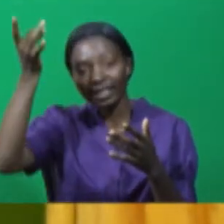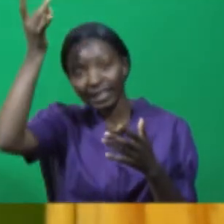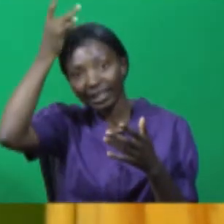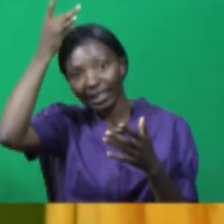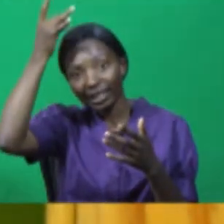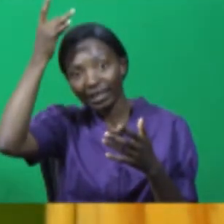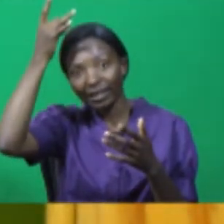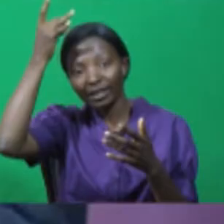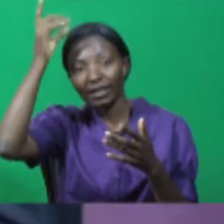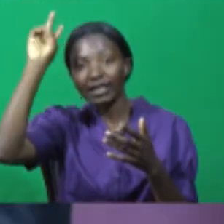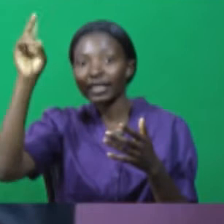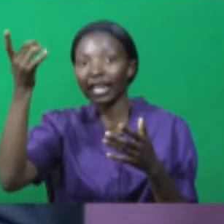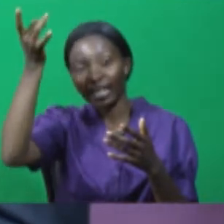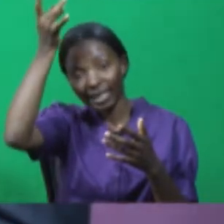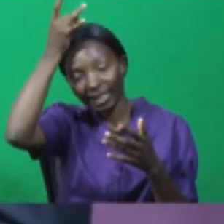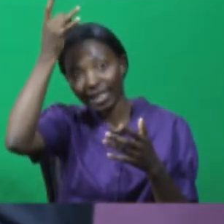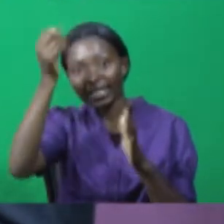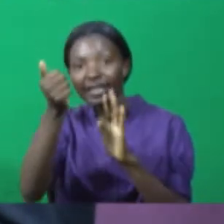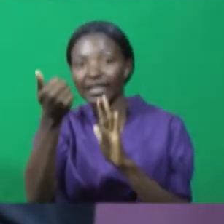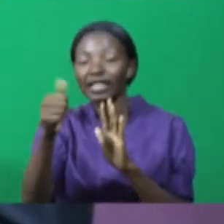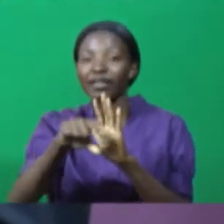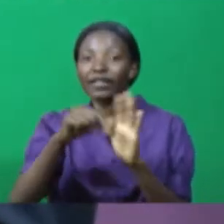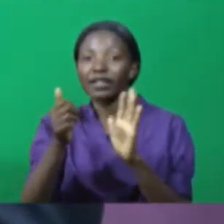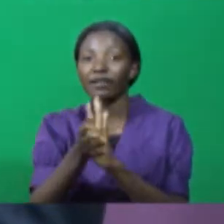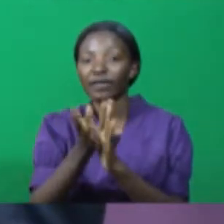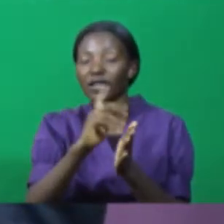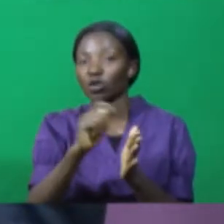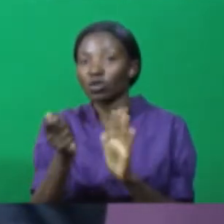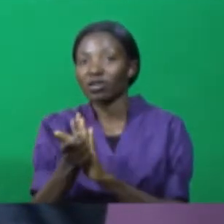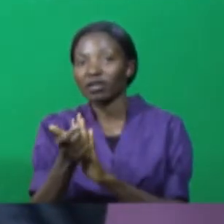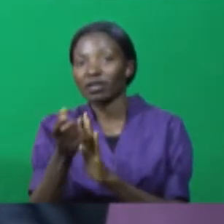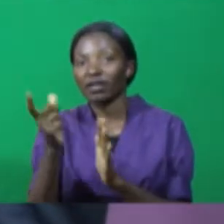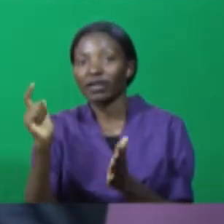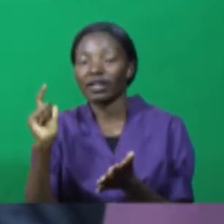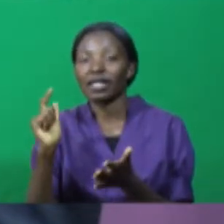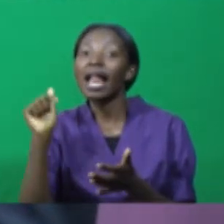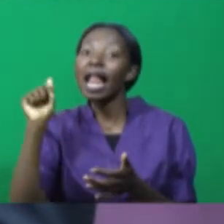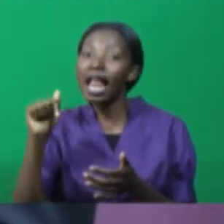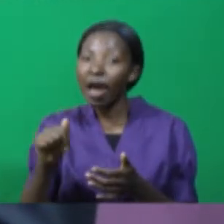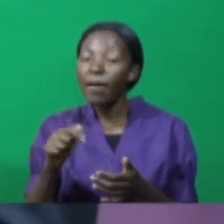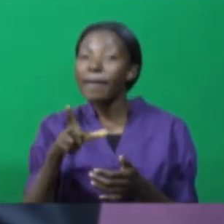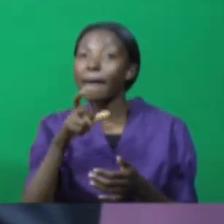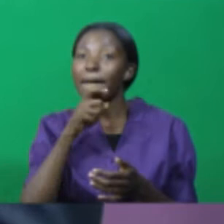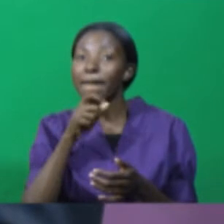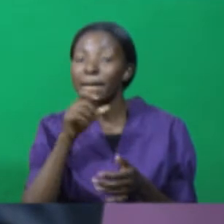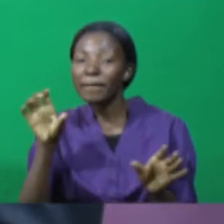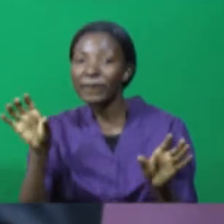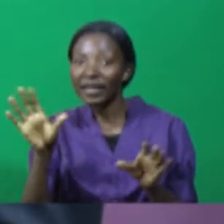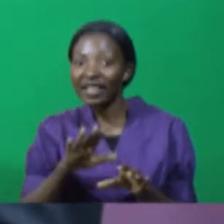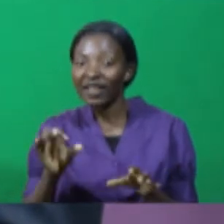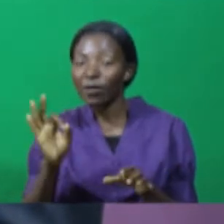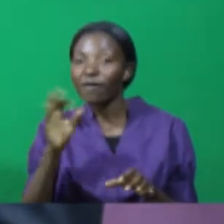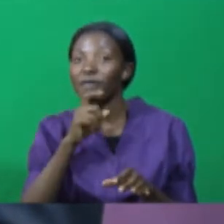kuenda pa 17. 2 Kings chapter 6 verse 15 to 17. Mm-hmm. Zvino muranda womunhu waMwari